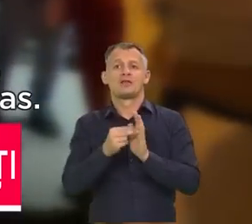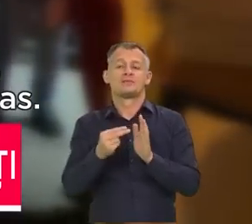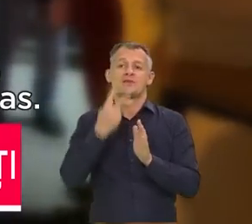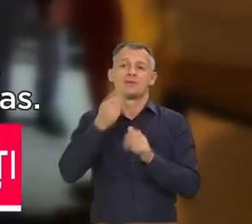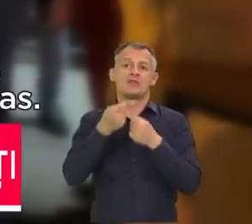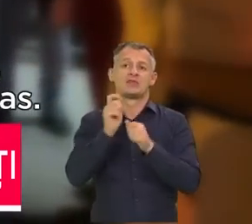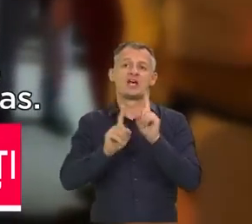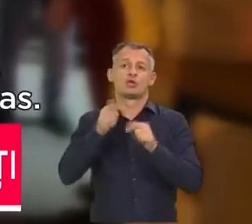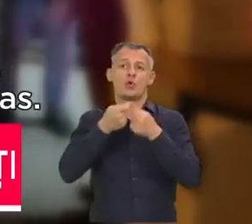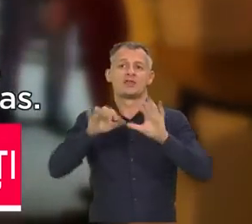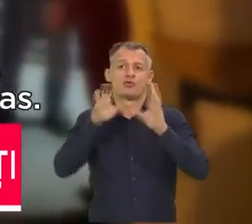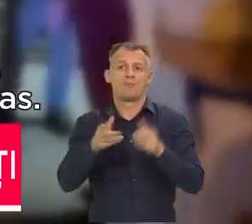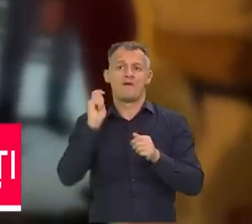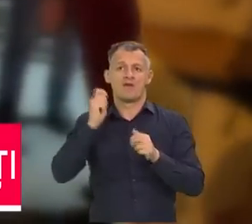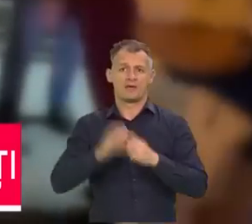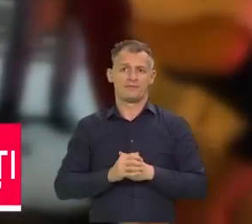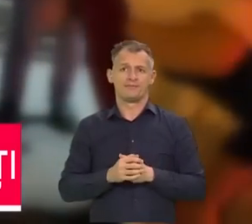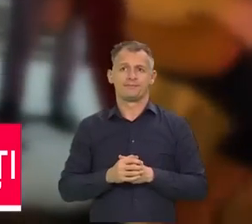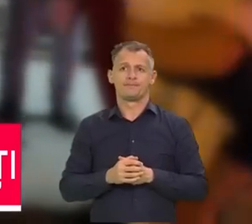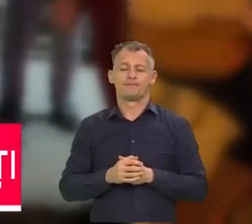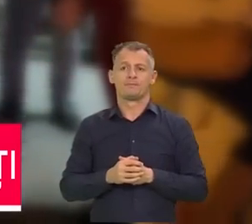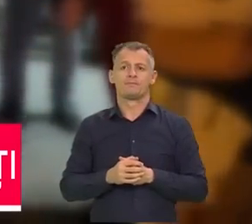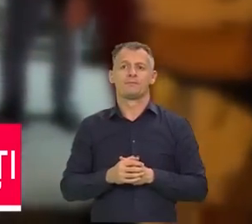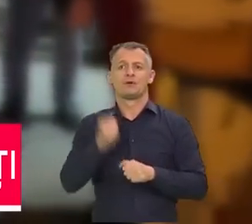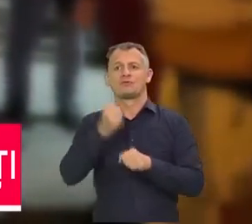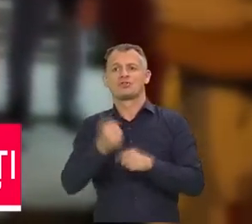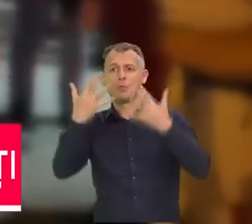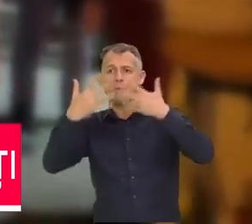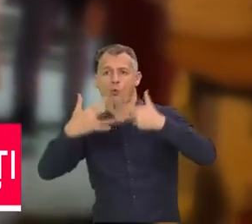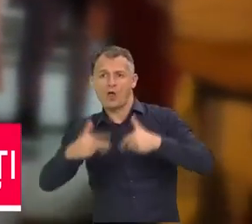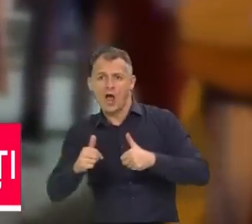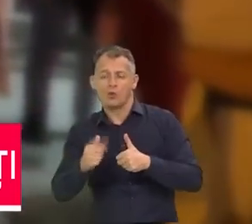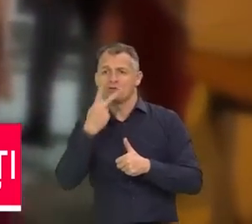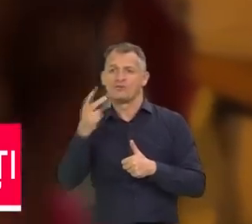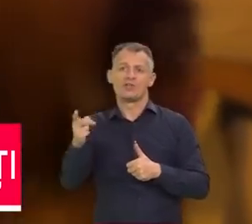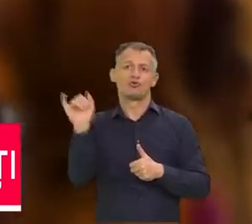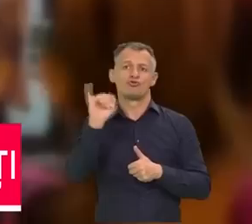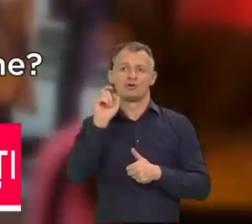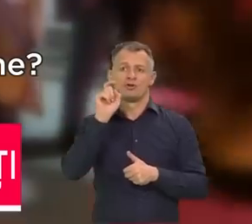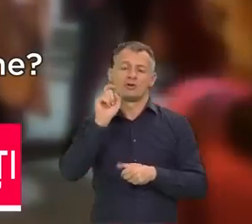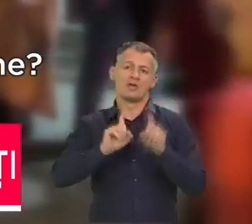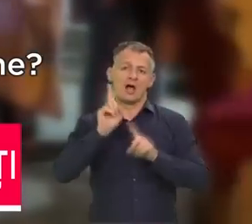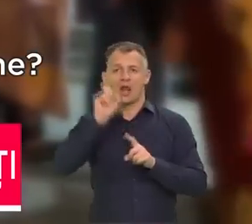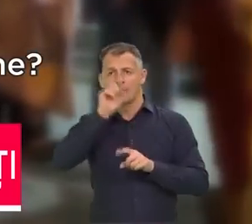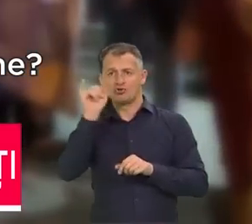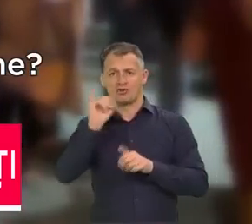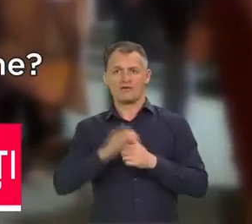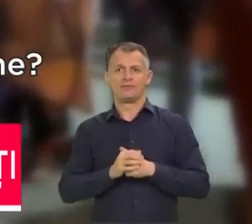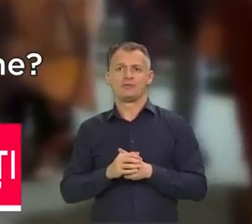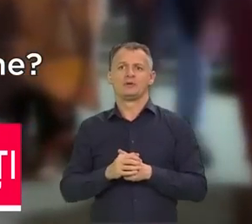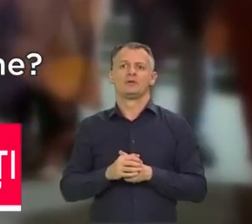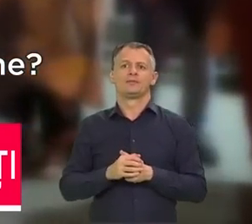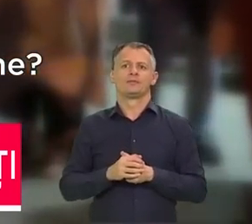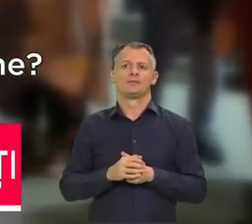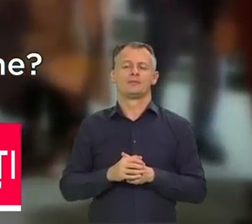acasă. Și ați rămas? Bine, o să facem o evidență, ne strângem la noi dacă nu avem pe cea pediatrie sau în spitalul de